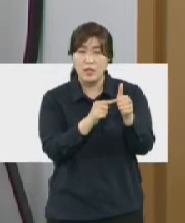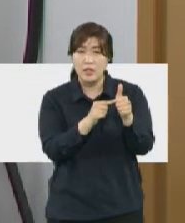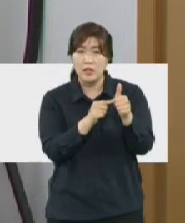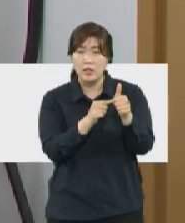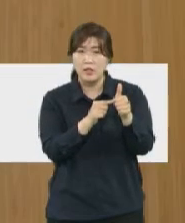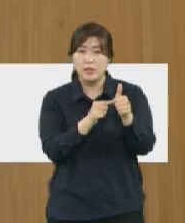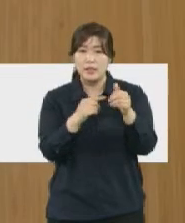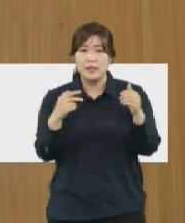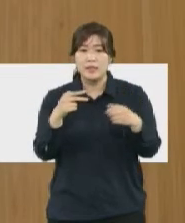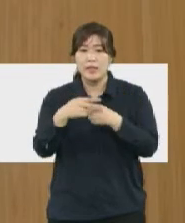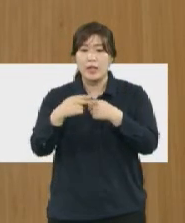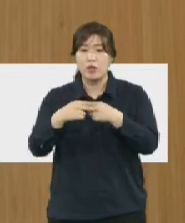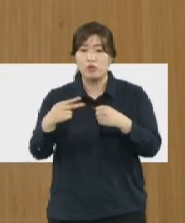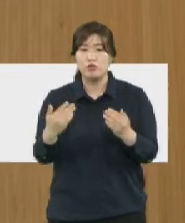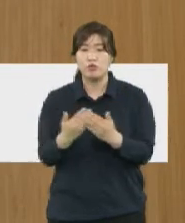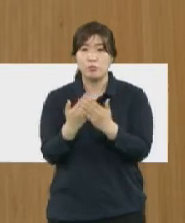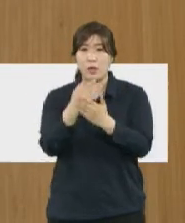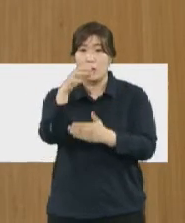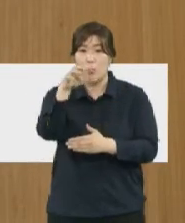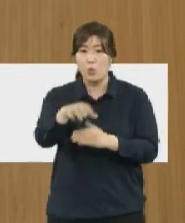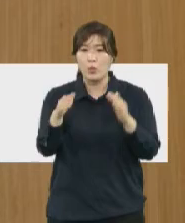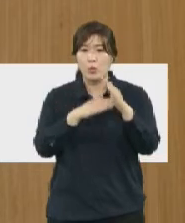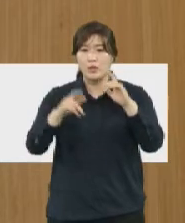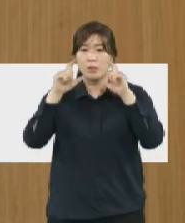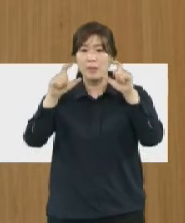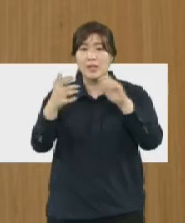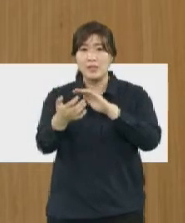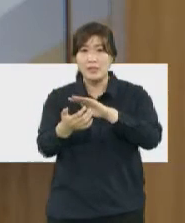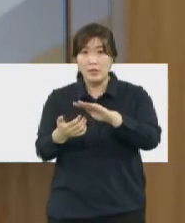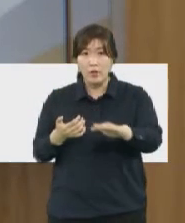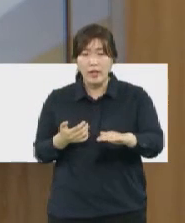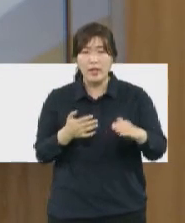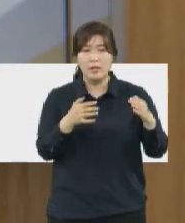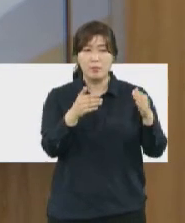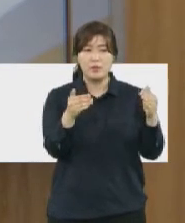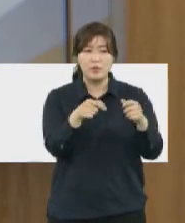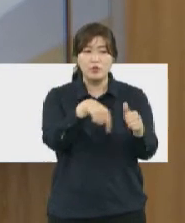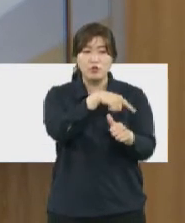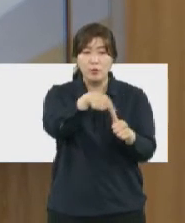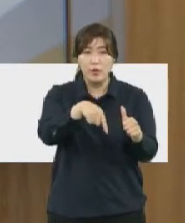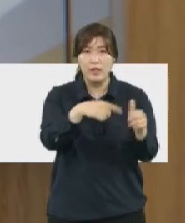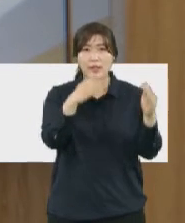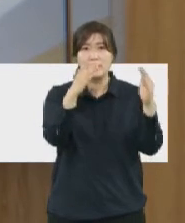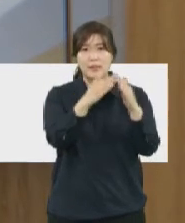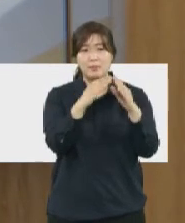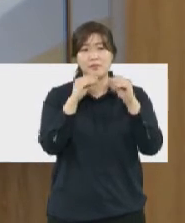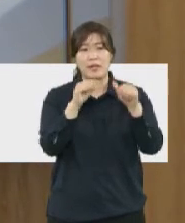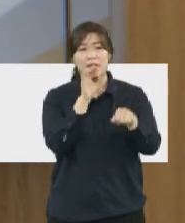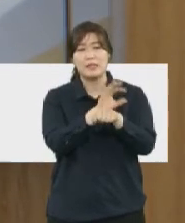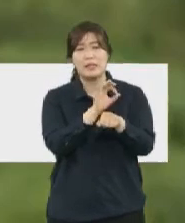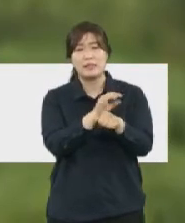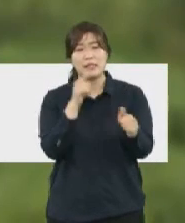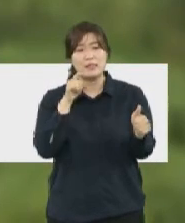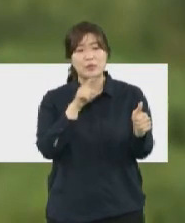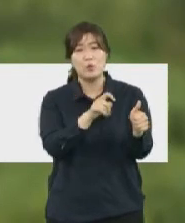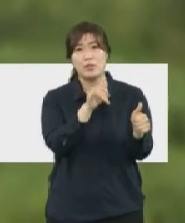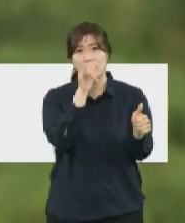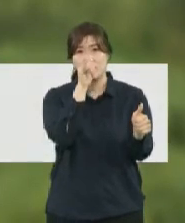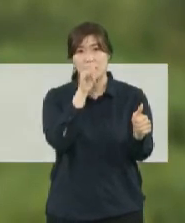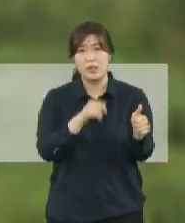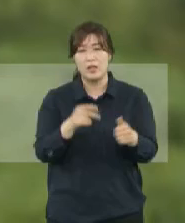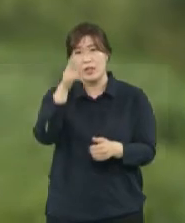혁신도시 개발 예정지로 지정되기 전 가족 명의로 인근 아파트와 땅을 샀다는 의혹을 받고 있습니다 경찰은